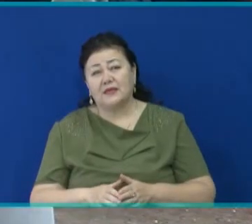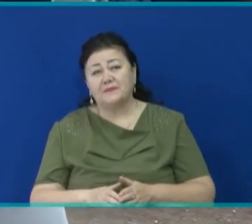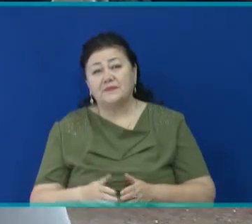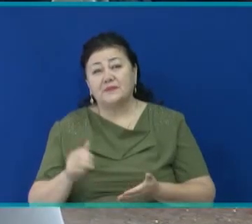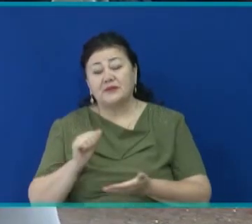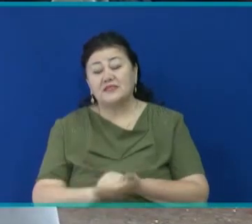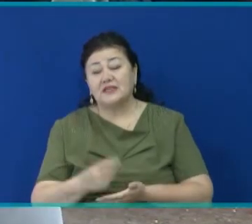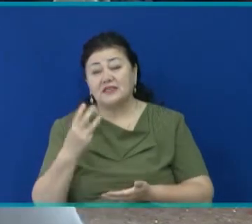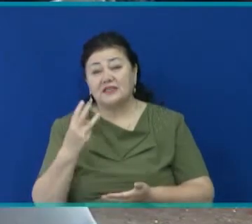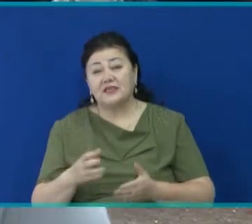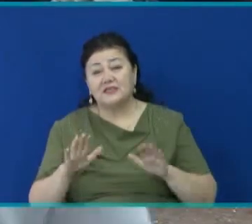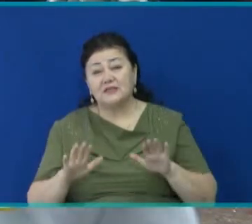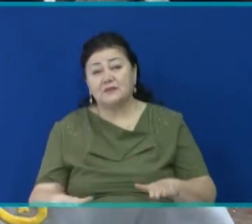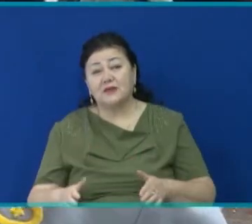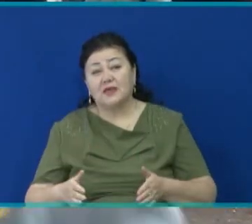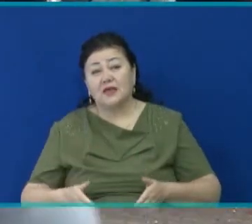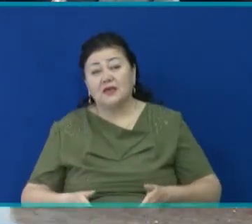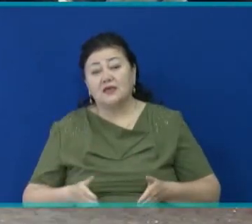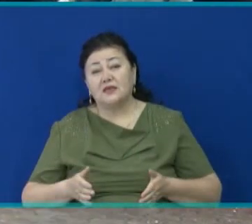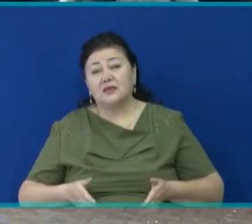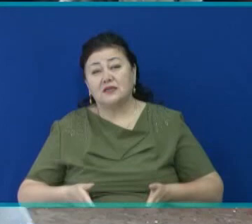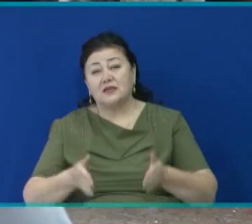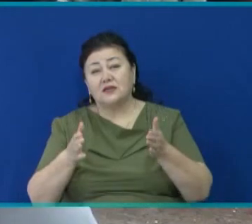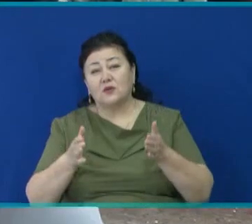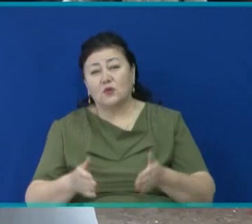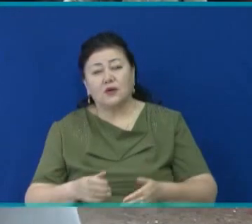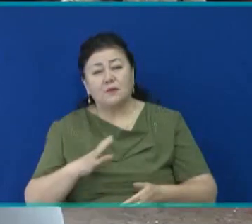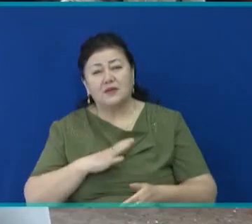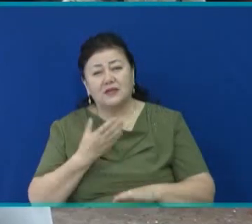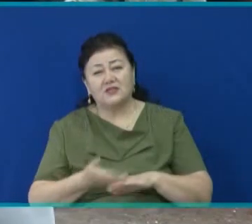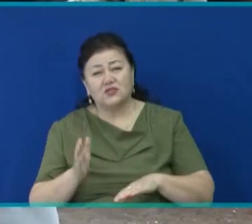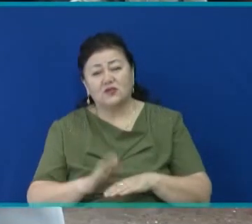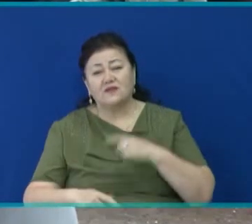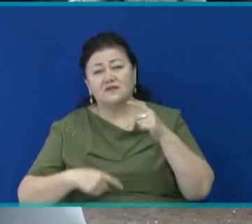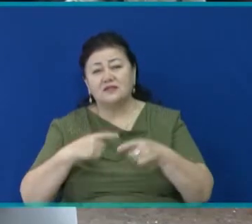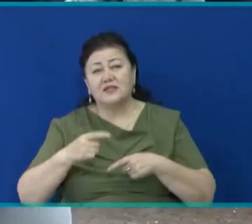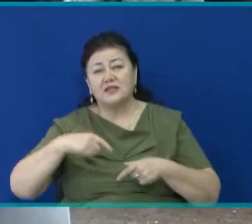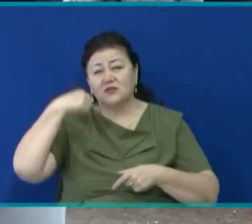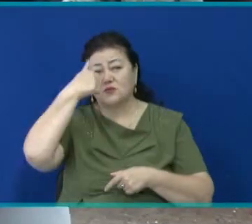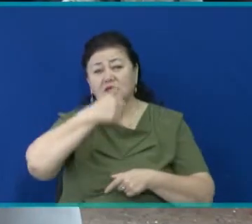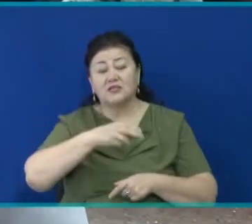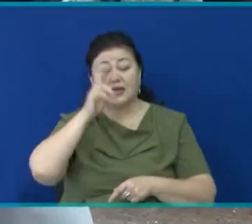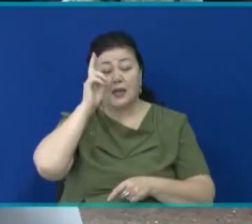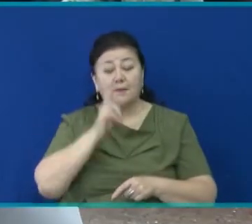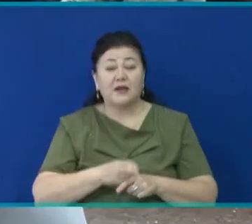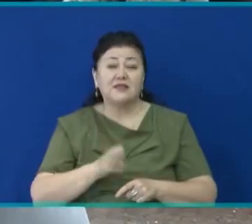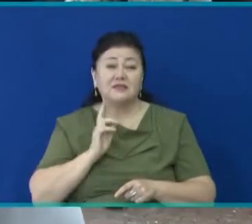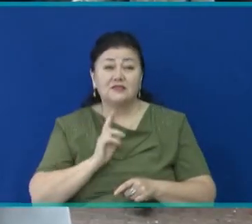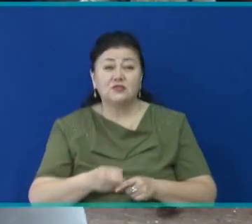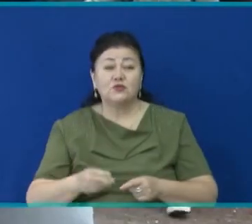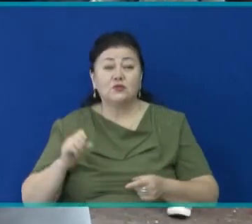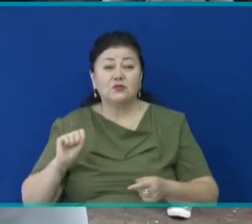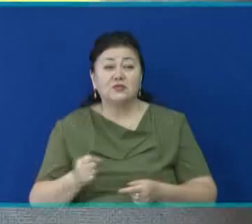Мы заняли третье место, и путь к нему выдался очень тяжелым. Мы надеемся, что в следующем году наши братья и сестры займут первое место в конкурсе